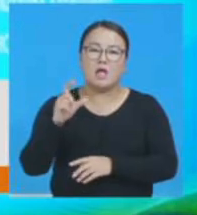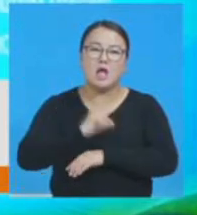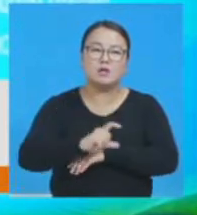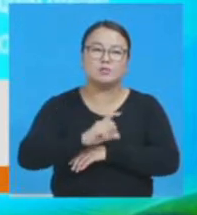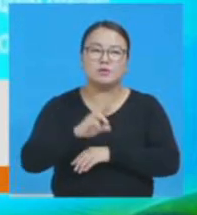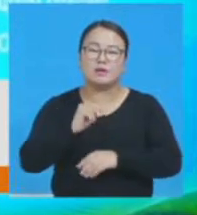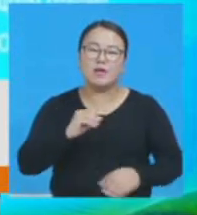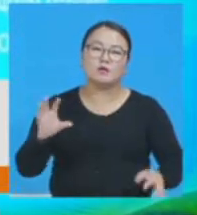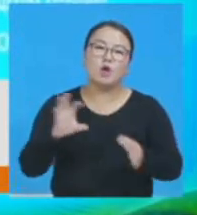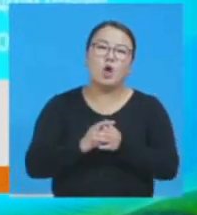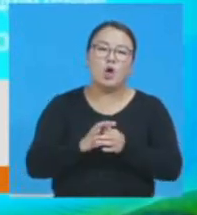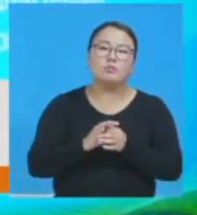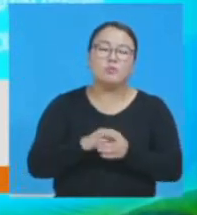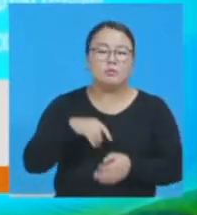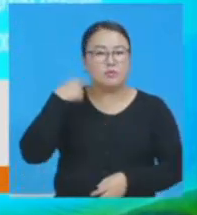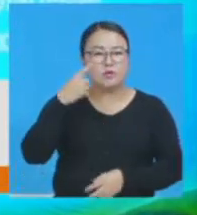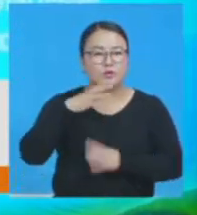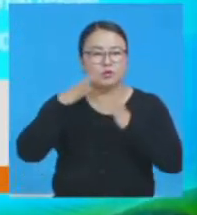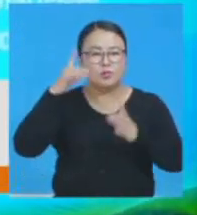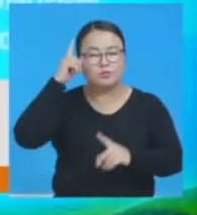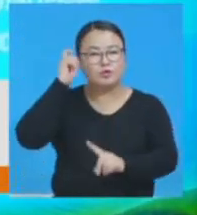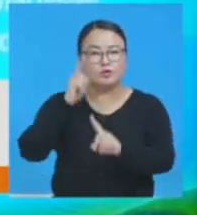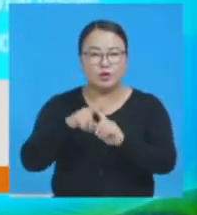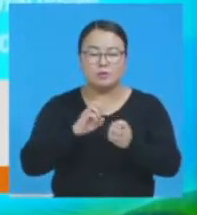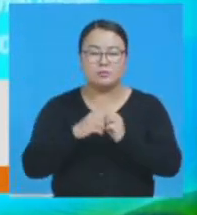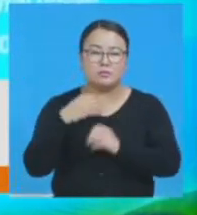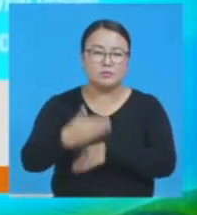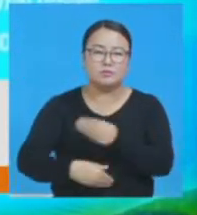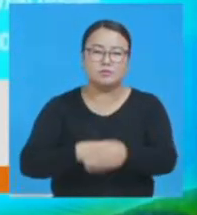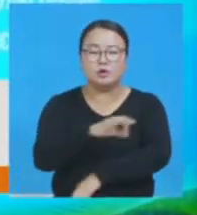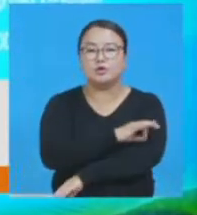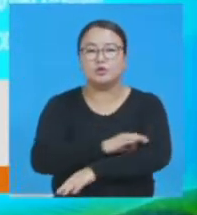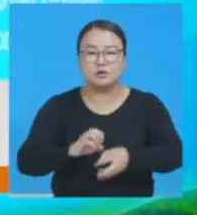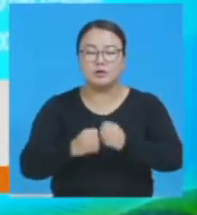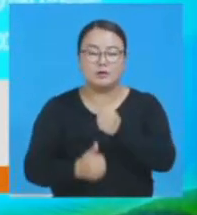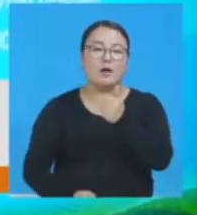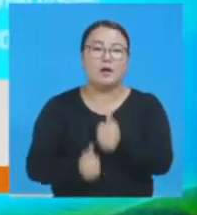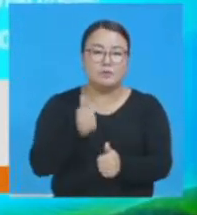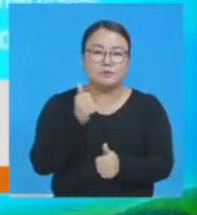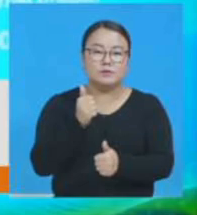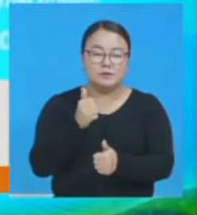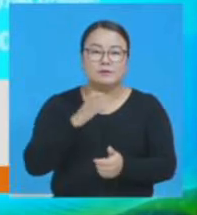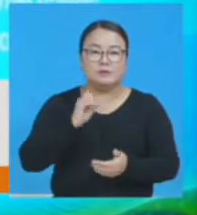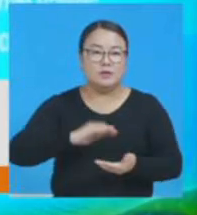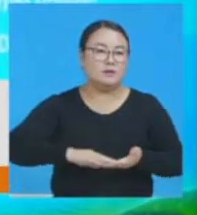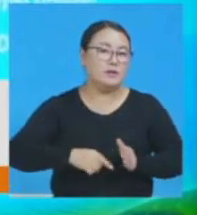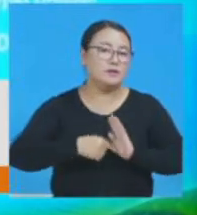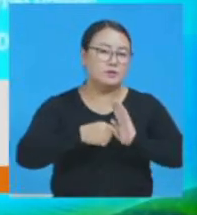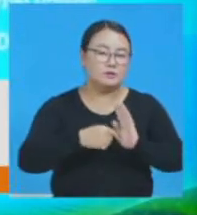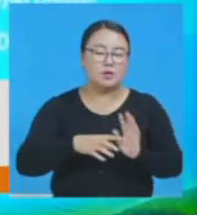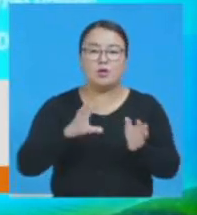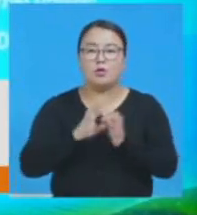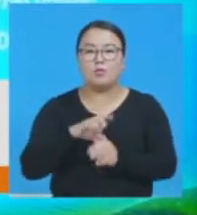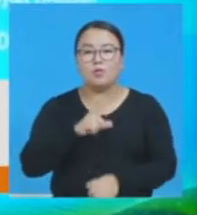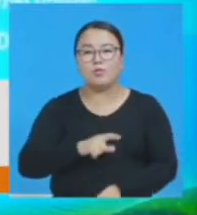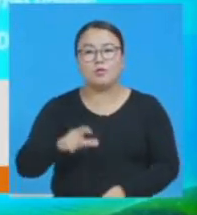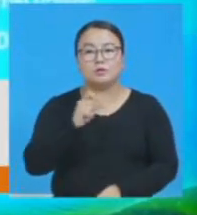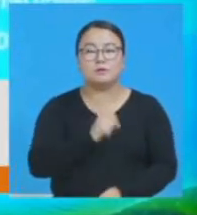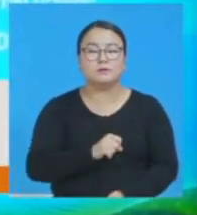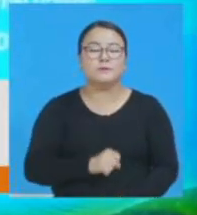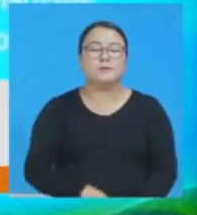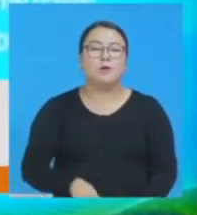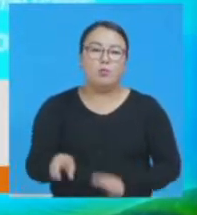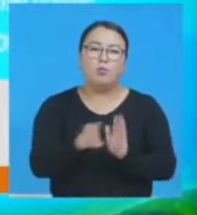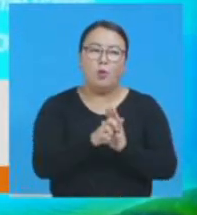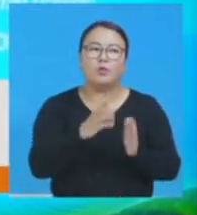гэдэг тийм нэг том зорилгыг тавиад тэгээд тэрнийхээ төслийг хэрэгжүүлээд амжилттай болсон кейсээ бас сая танилцуулаад холбогдох хүмүүст маш ийм